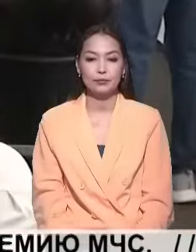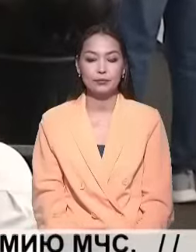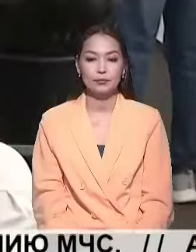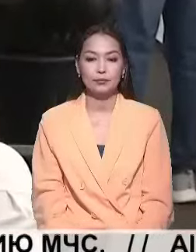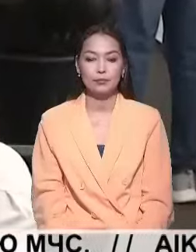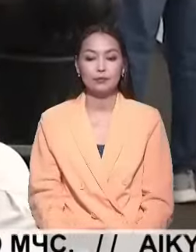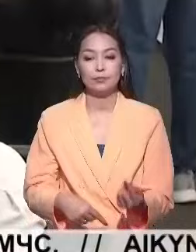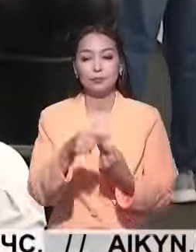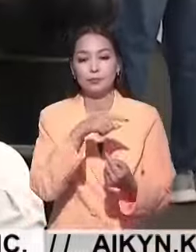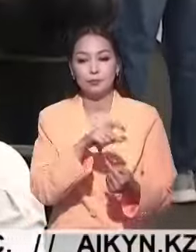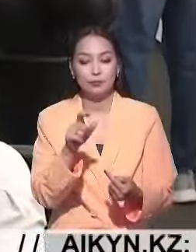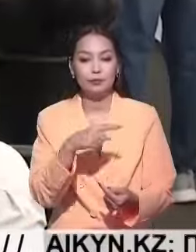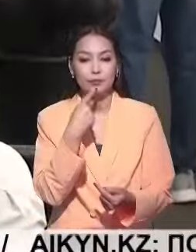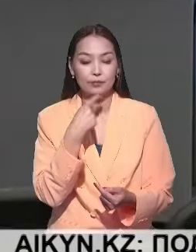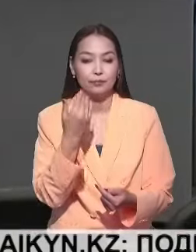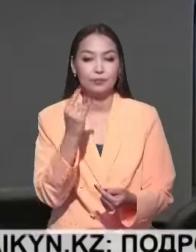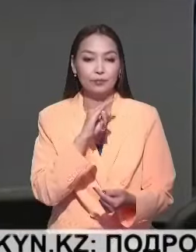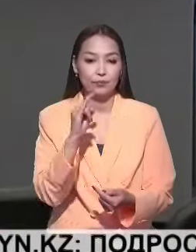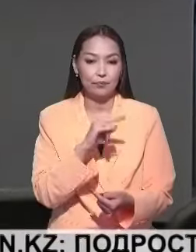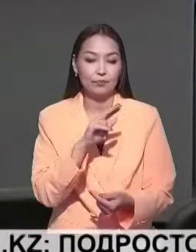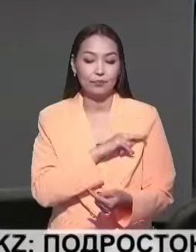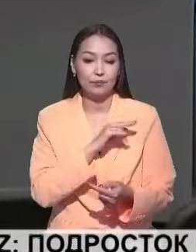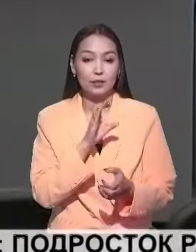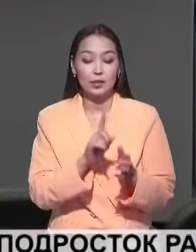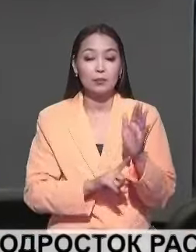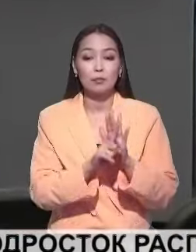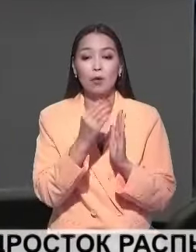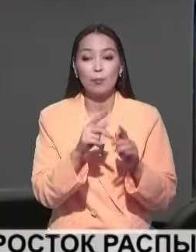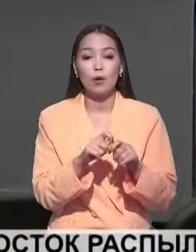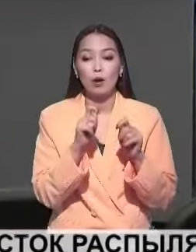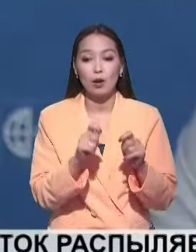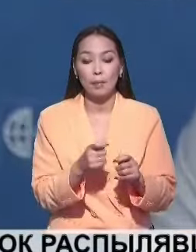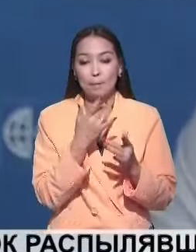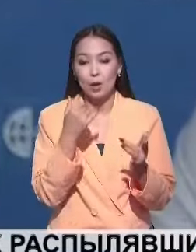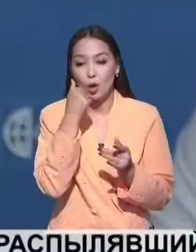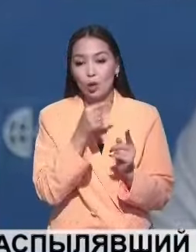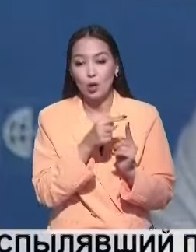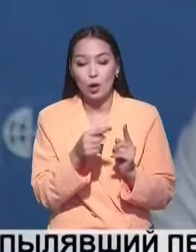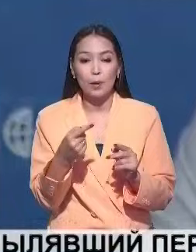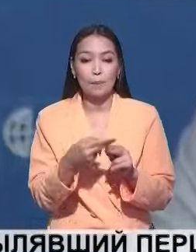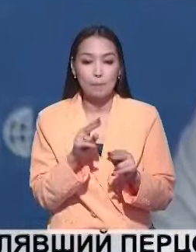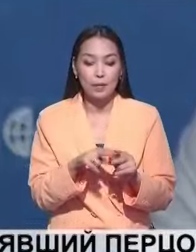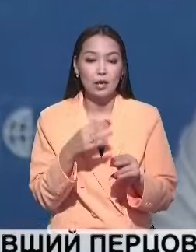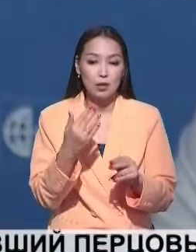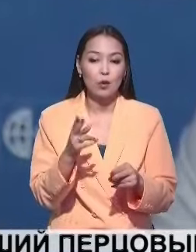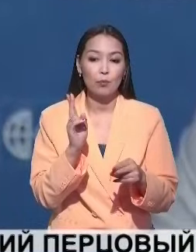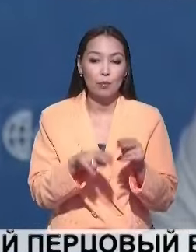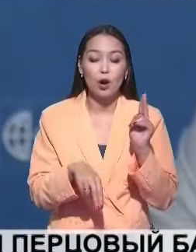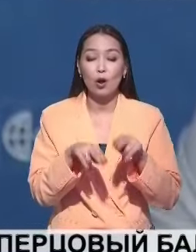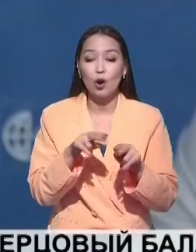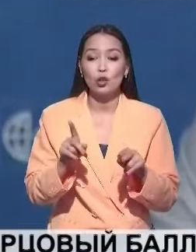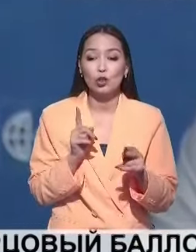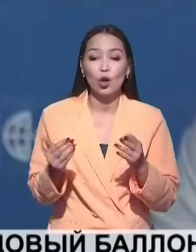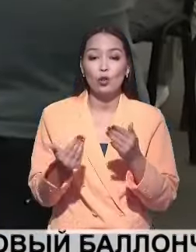Эти предприниматели в аэропорту Алматы работают с момента его открытия. Последние годы с нетерпением ждали завершения строительства